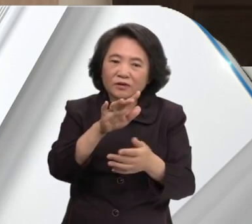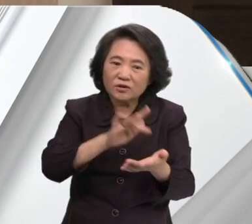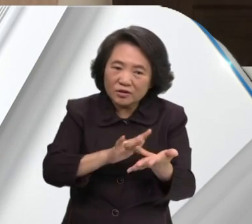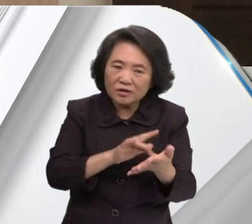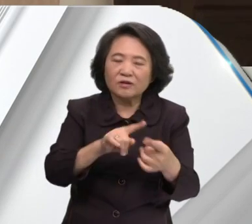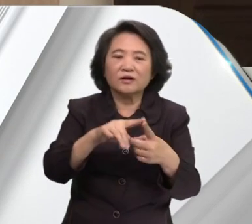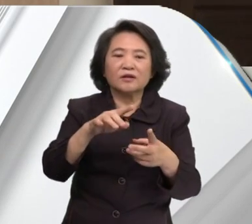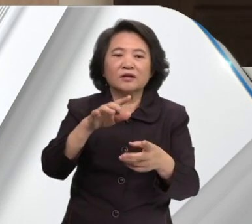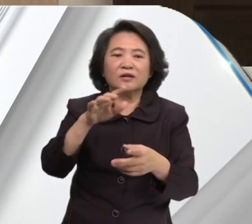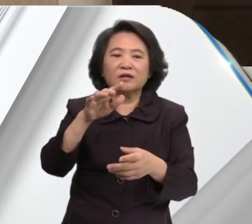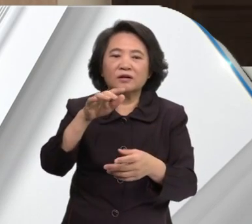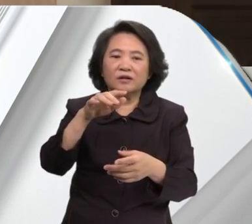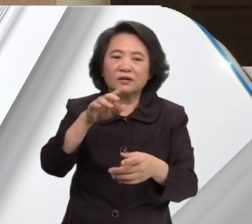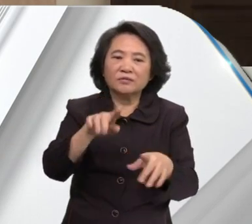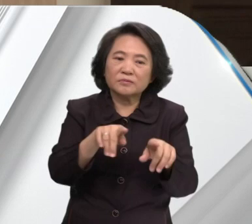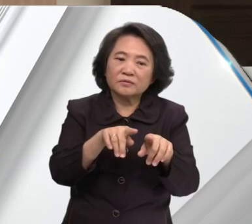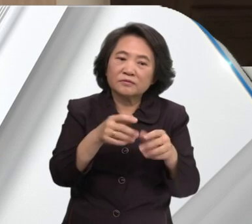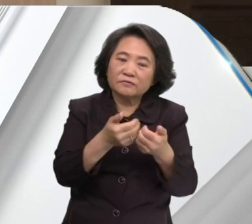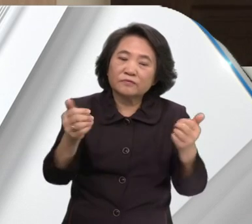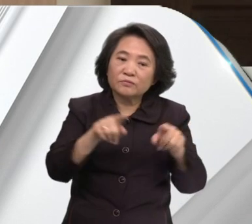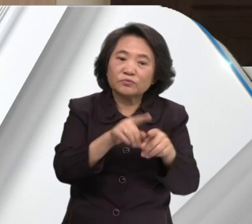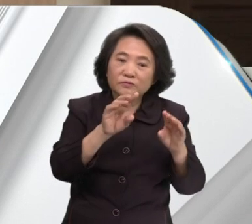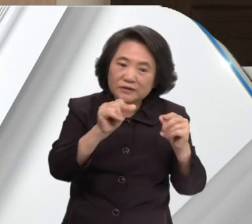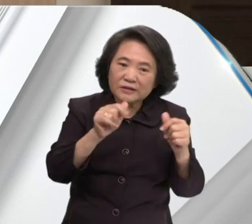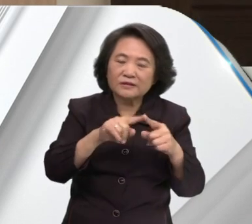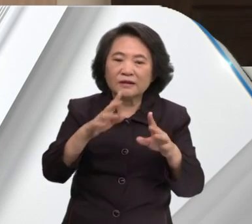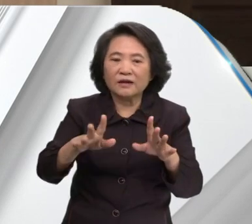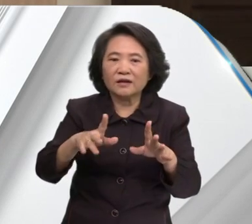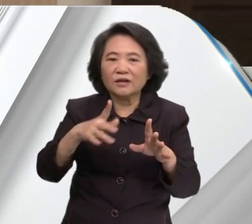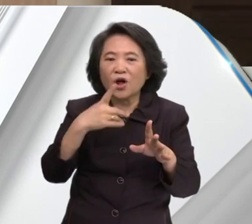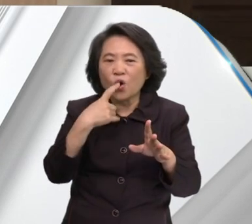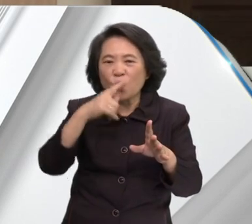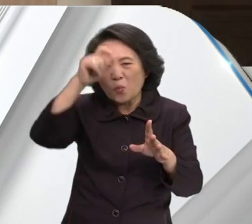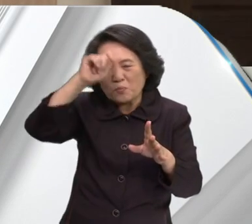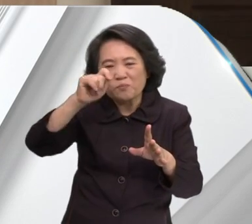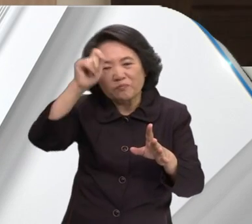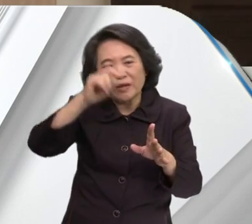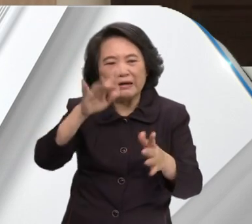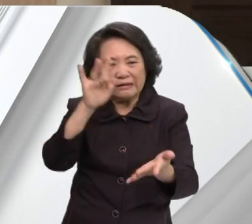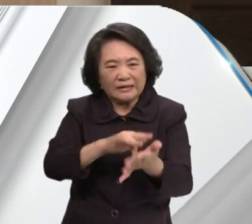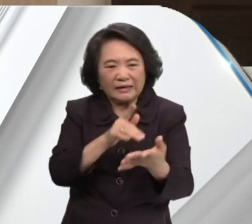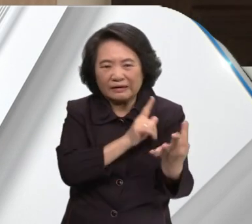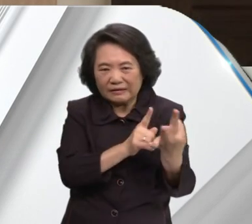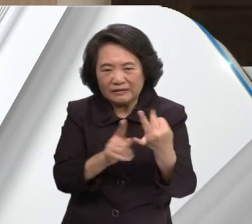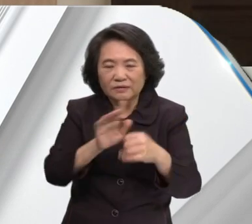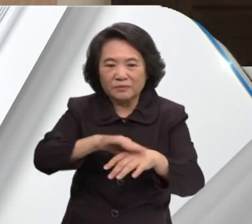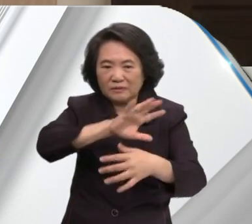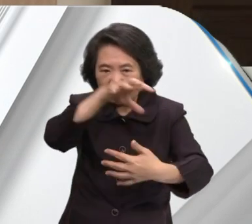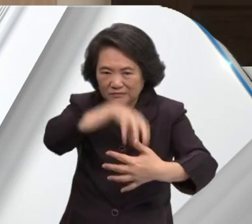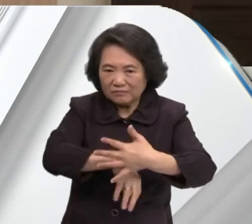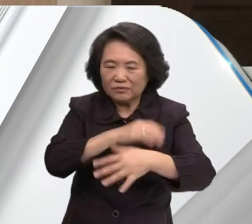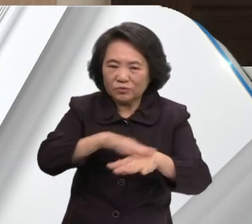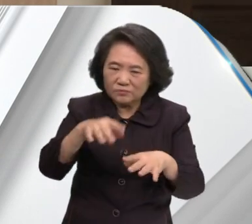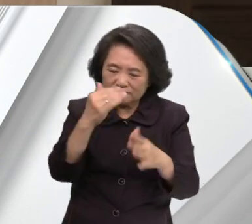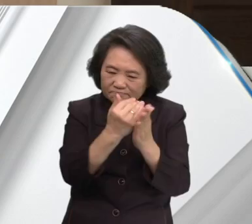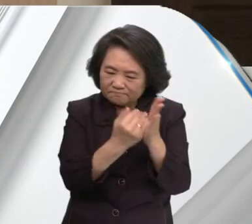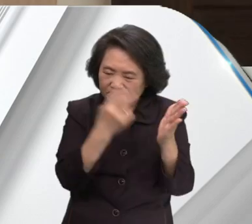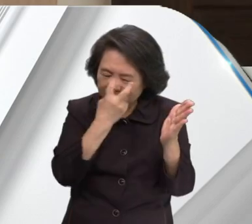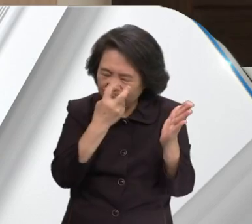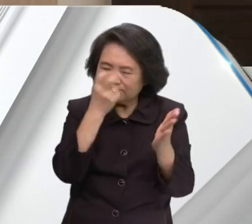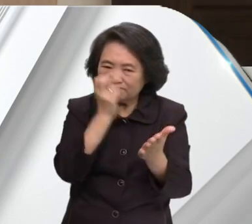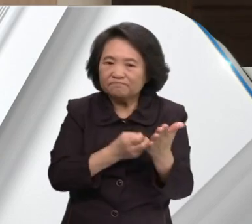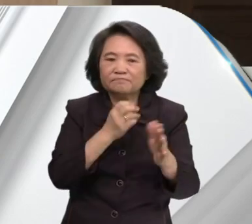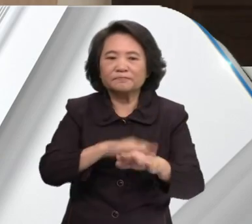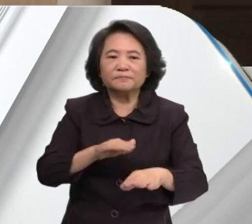药物残留，包括温普尼，包括代奥辛，这些我们都要重新把它检验，